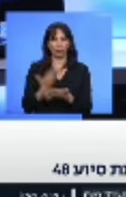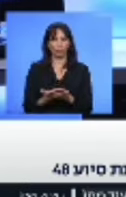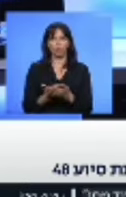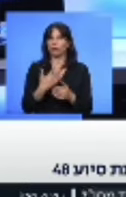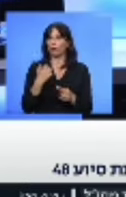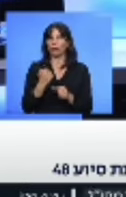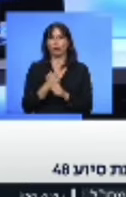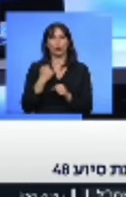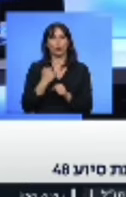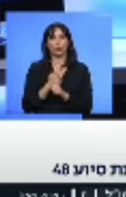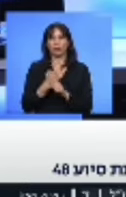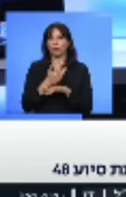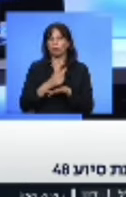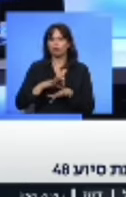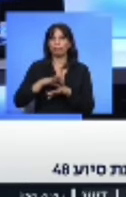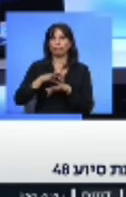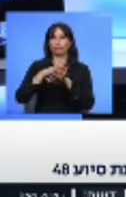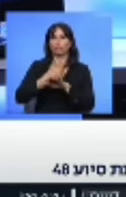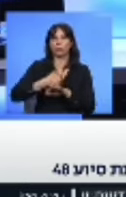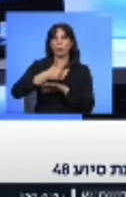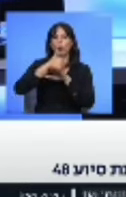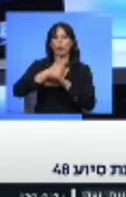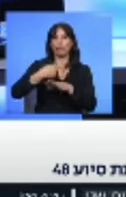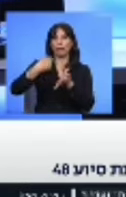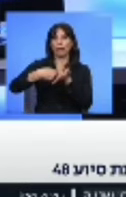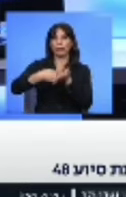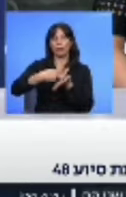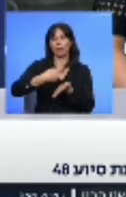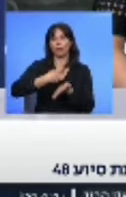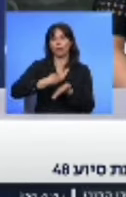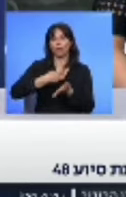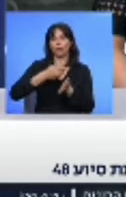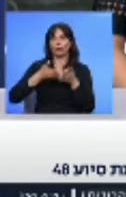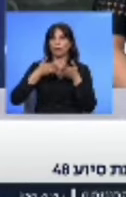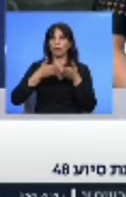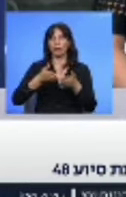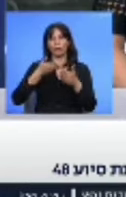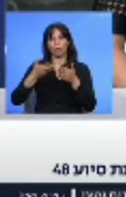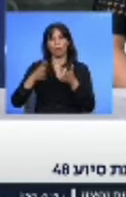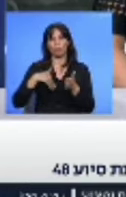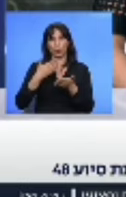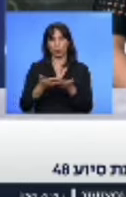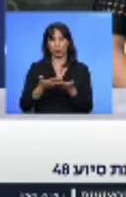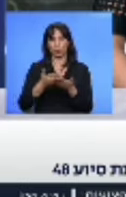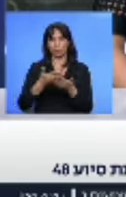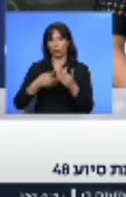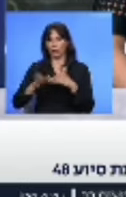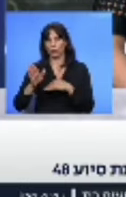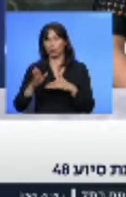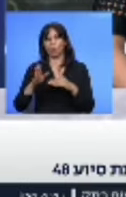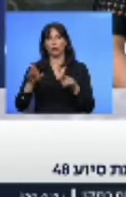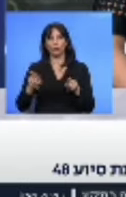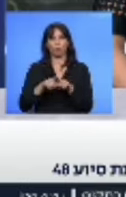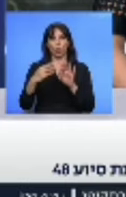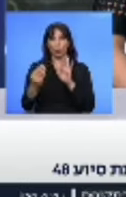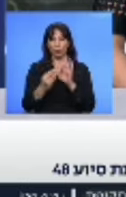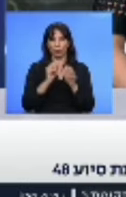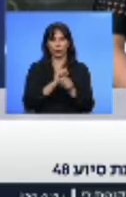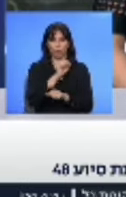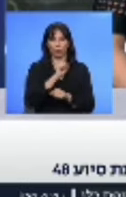מהמובילים בפורום, אנחנו עושים את הכל מכספנו האישי, נעזרים ביועצים חיצוניים כמו התלונה לרשם עמותות, משרד עורך דין ערן בן